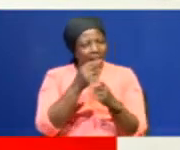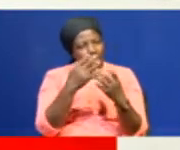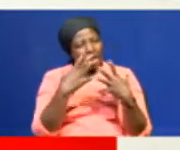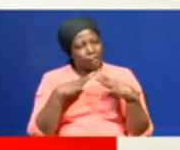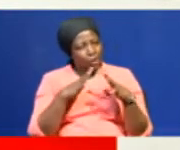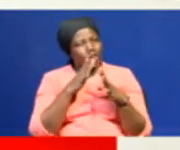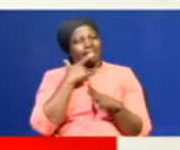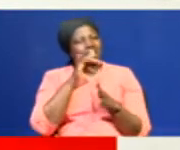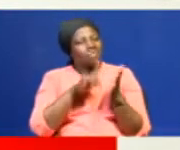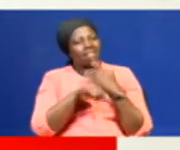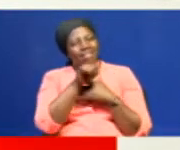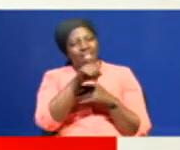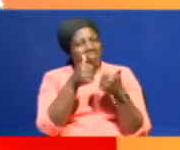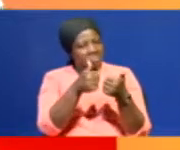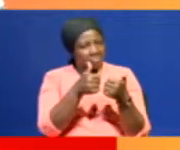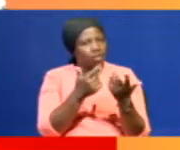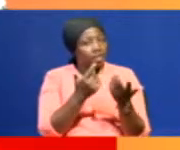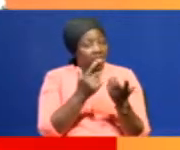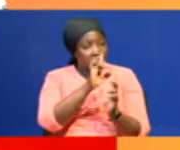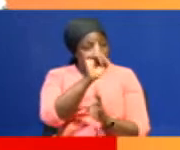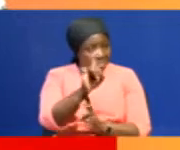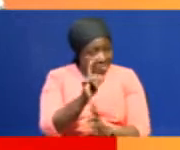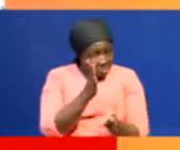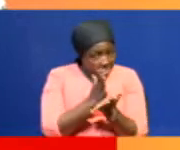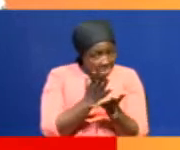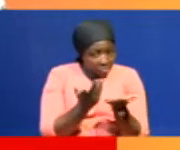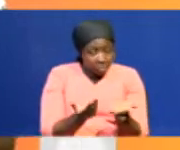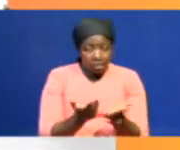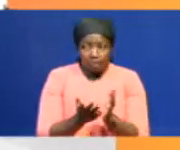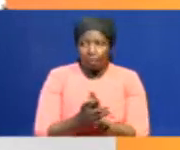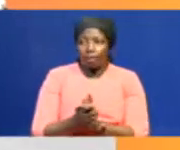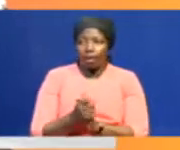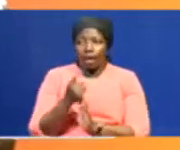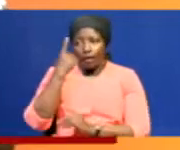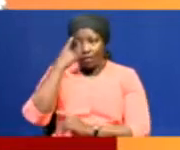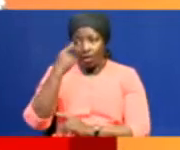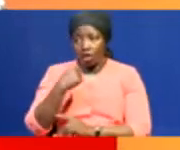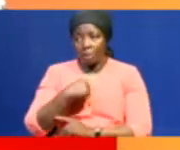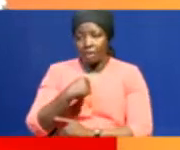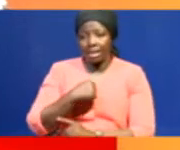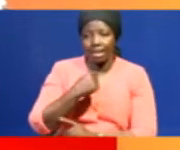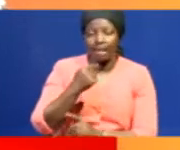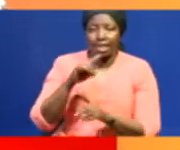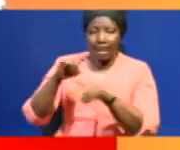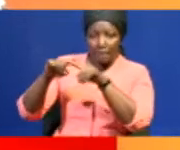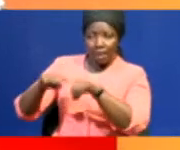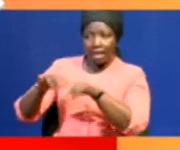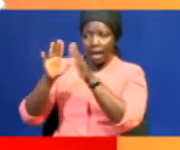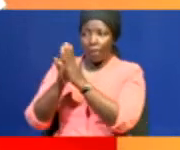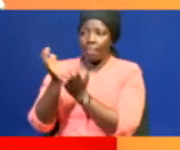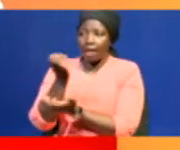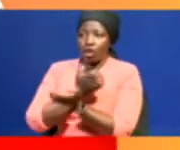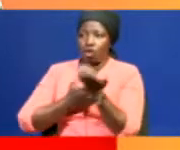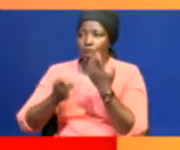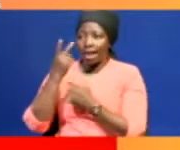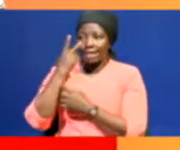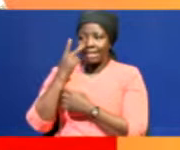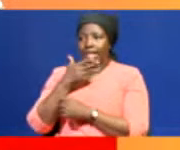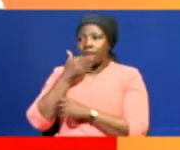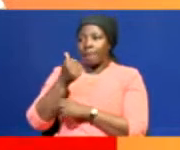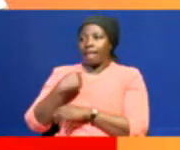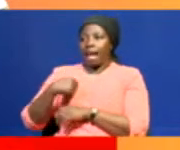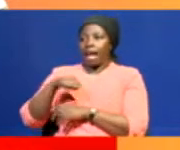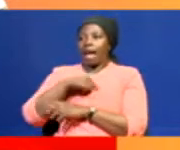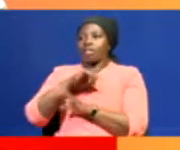kweli? Kwangu kulingana na vile uchumi uko saa hizi, tunaona ni afadhali sisi wote tuende